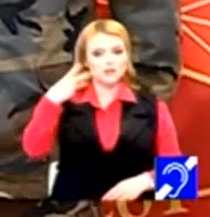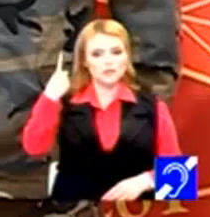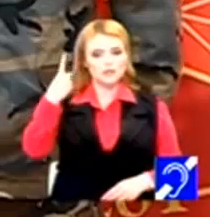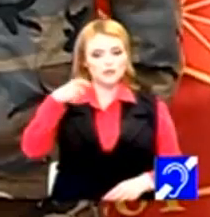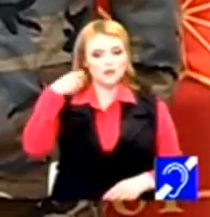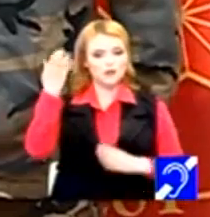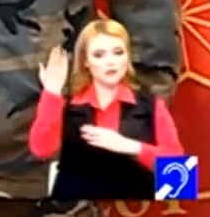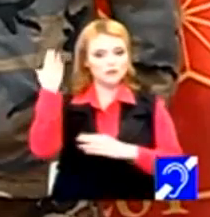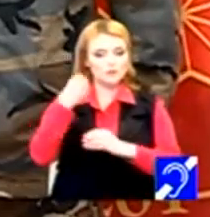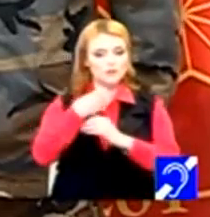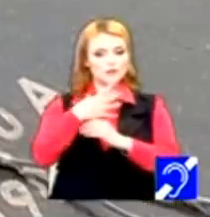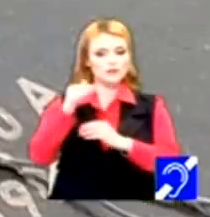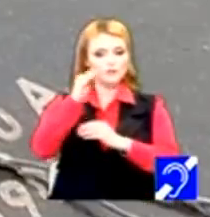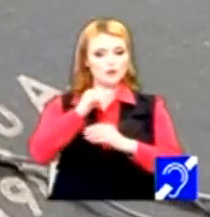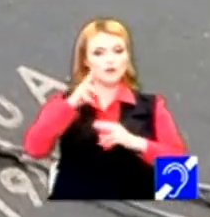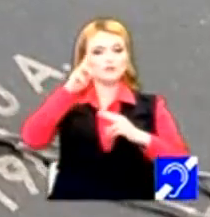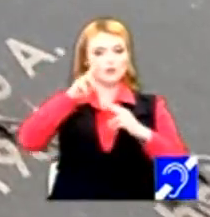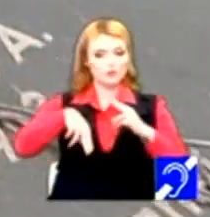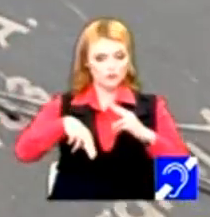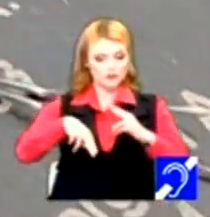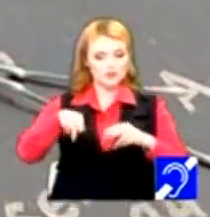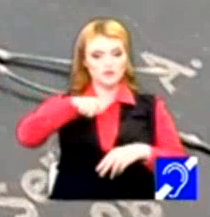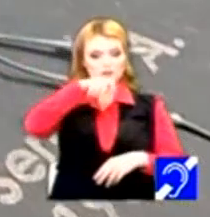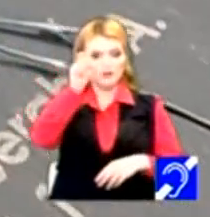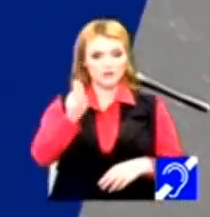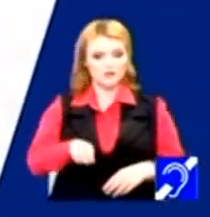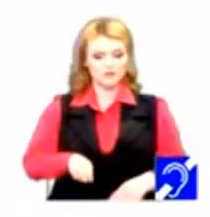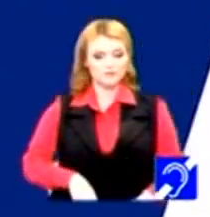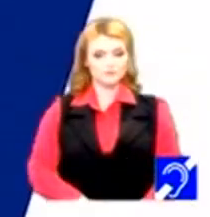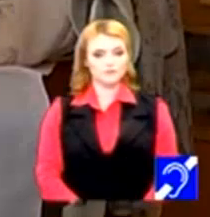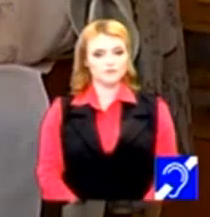pe 15 februarie, se încheia conflictul afgano-sovietic.